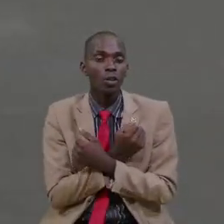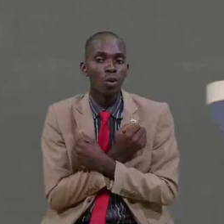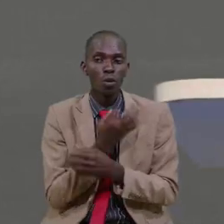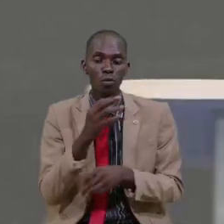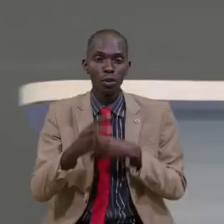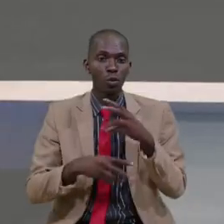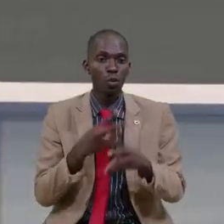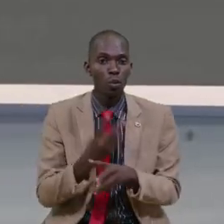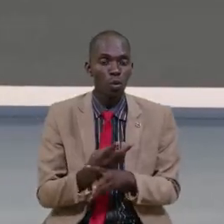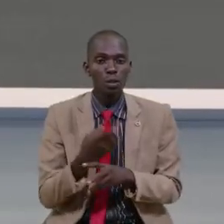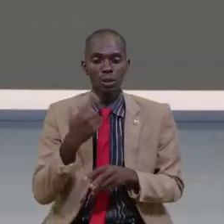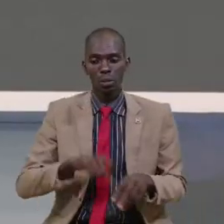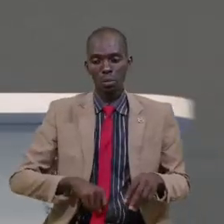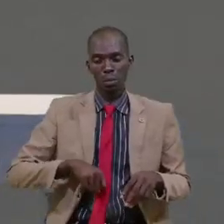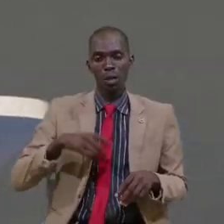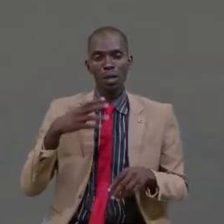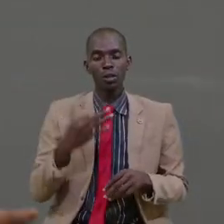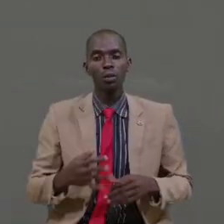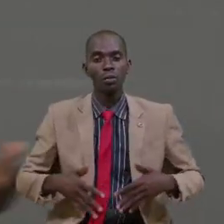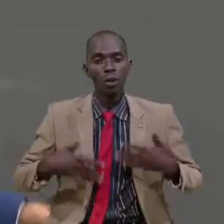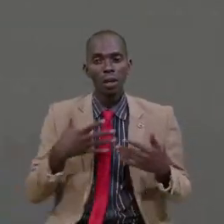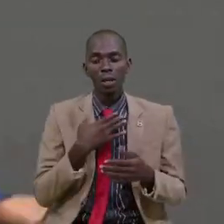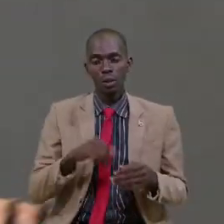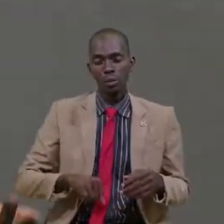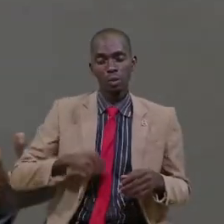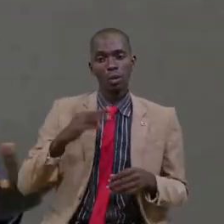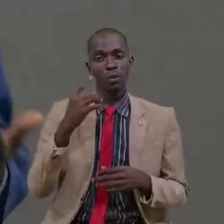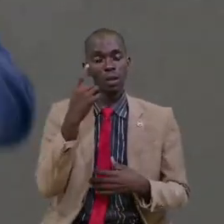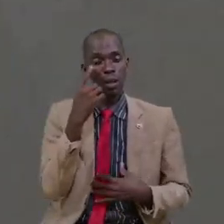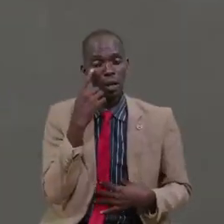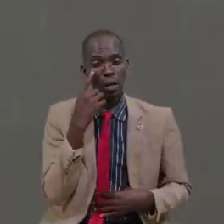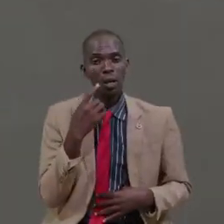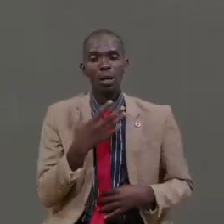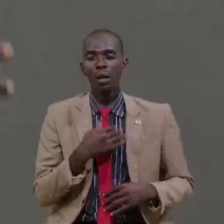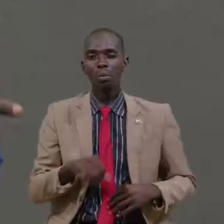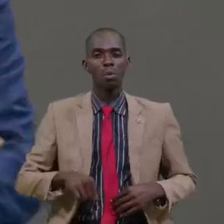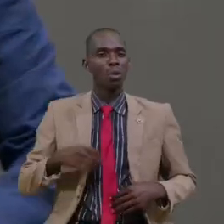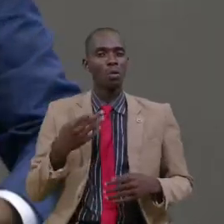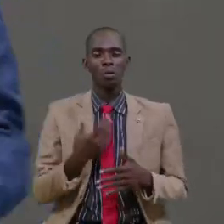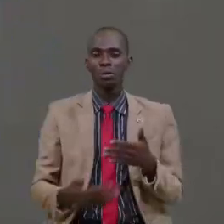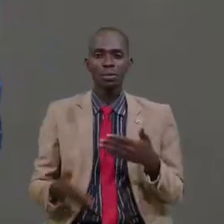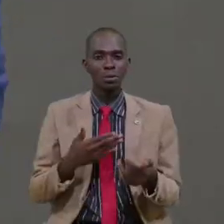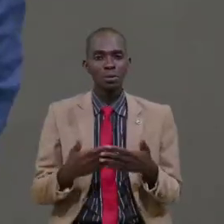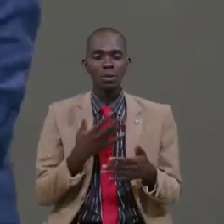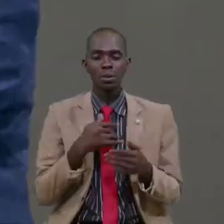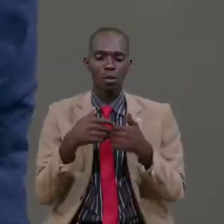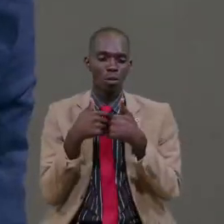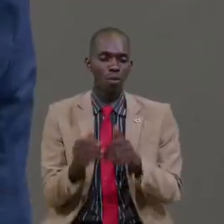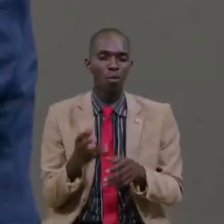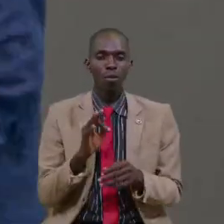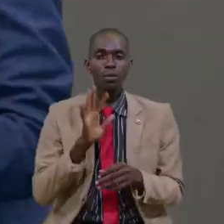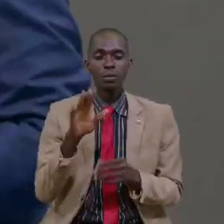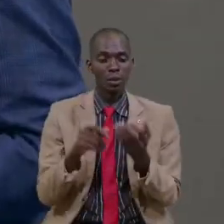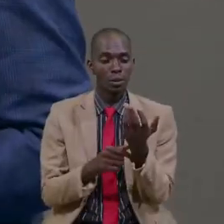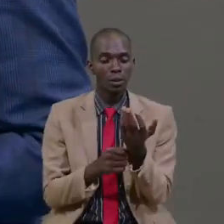du monde, l'orgueil de la vie et l'orgueil de tout et la convoitise